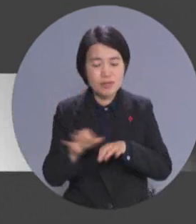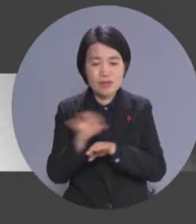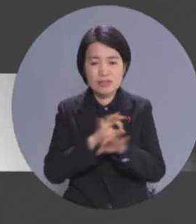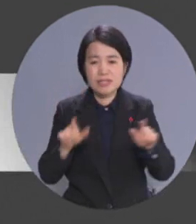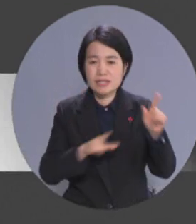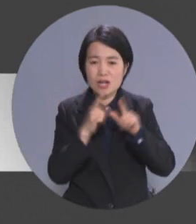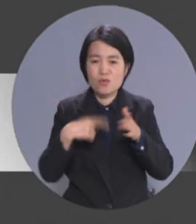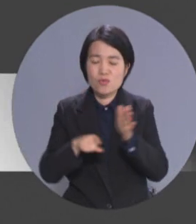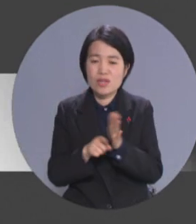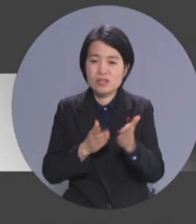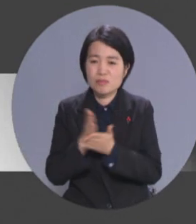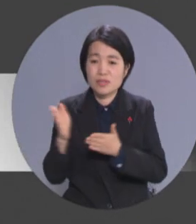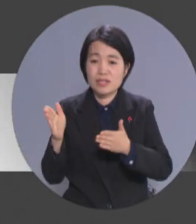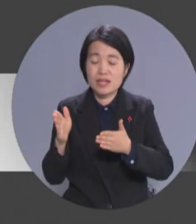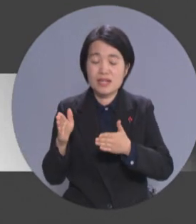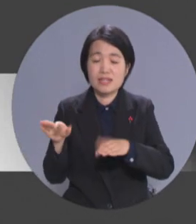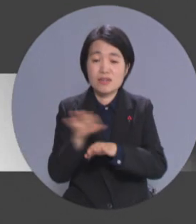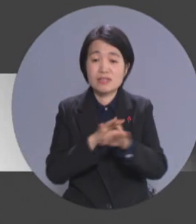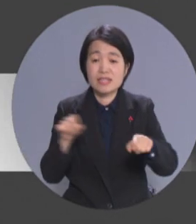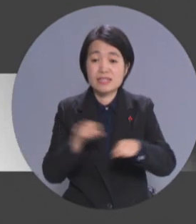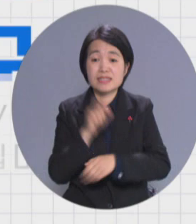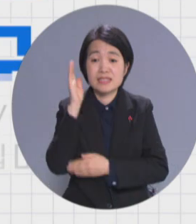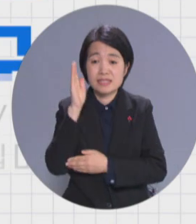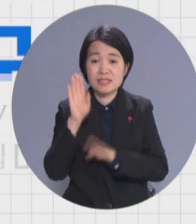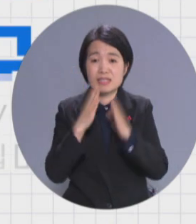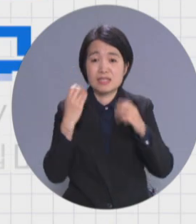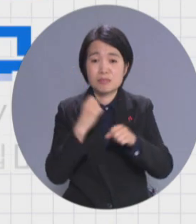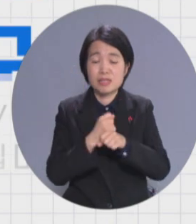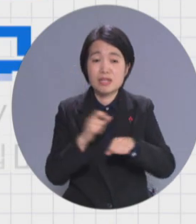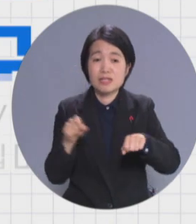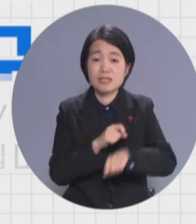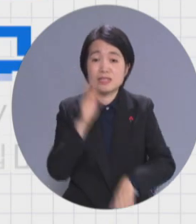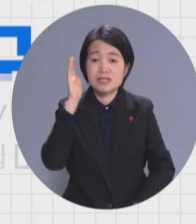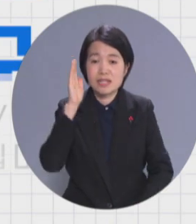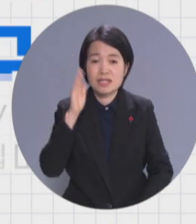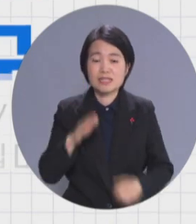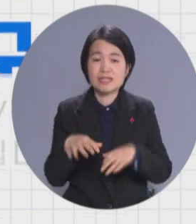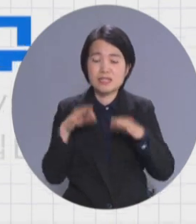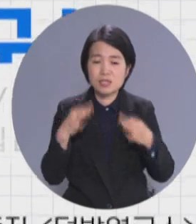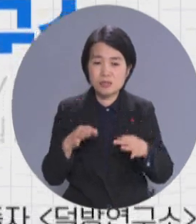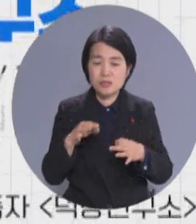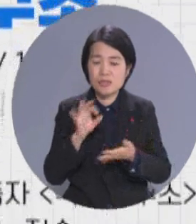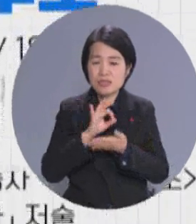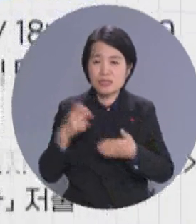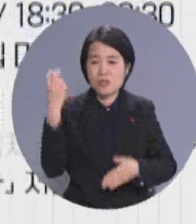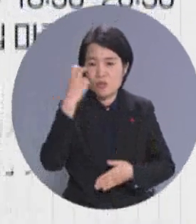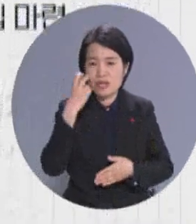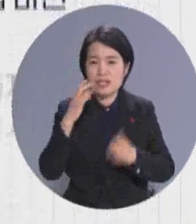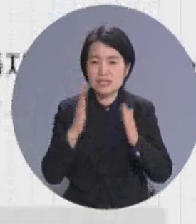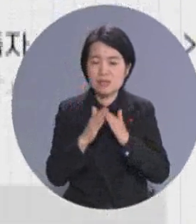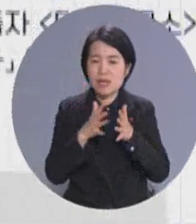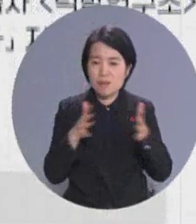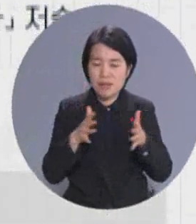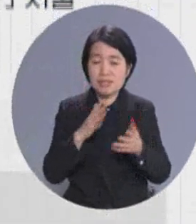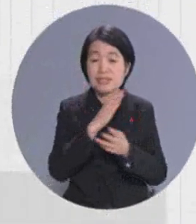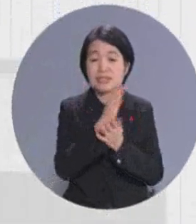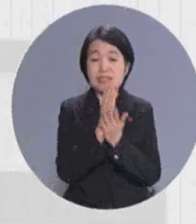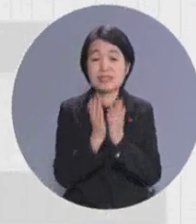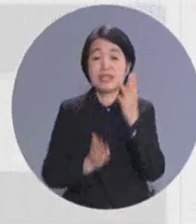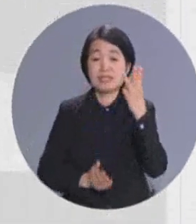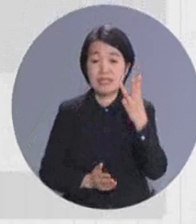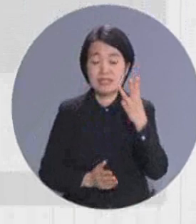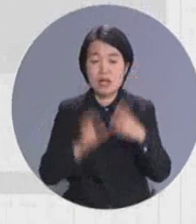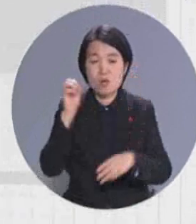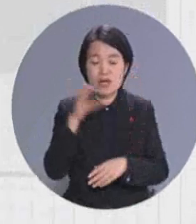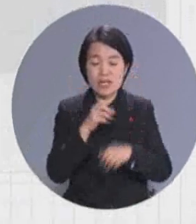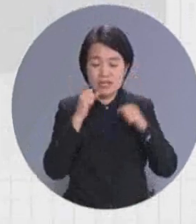전문가 경제 특강을 개최합니다 이번 특강은 융과 지출 관리 부동산 세 가지 분야로 광양